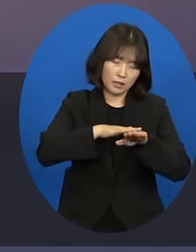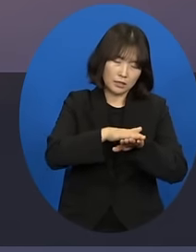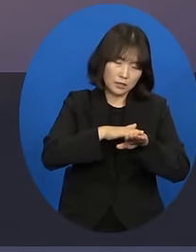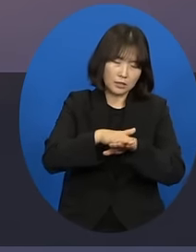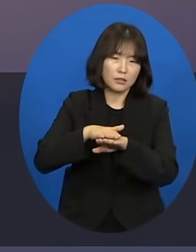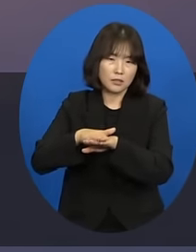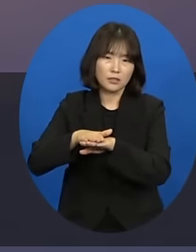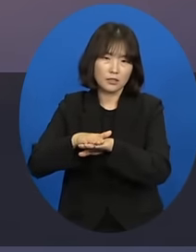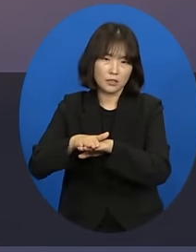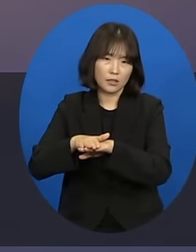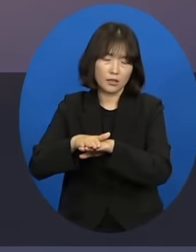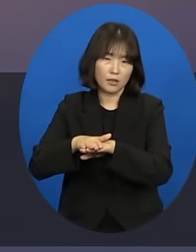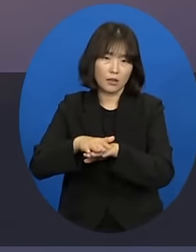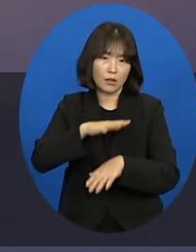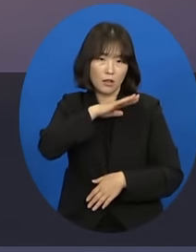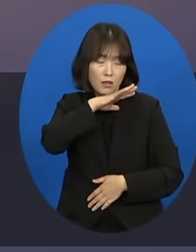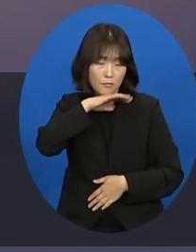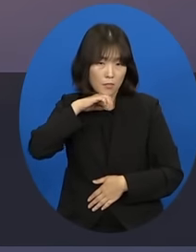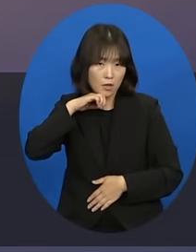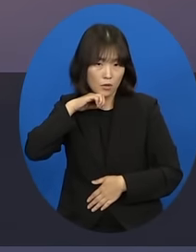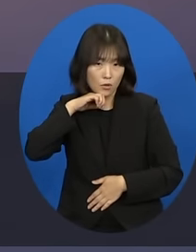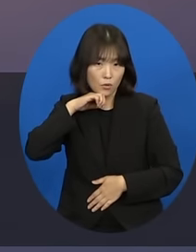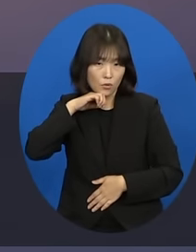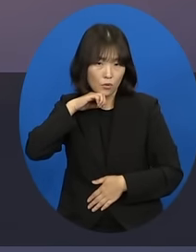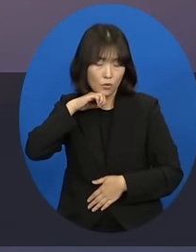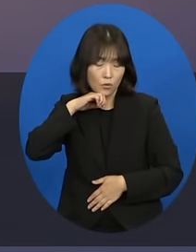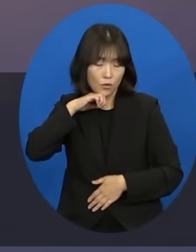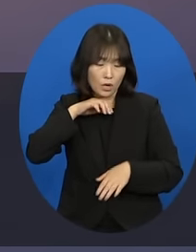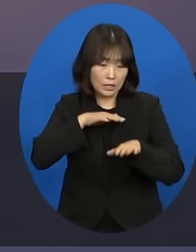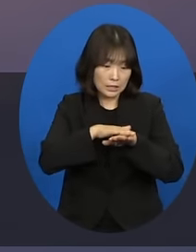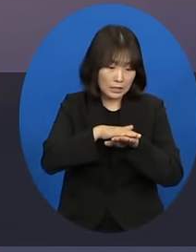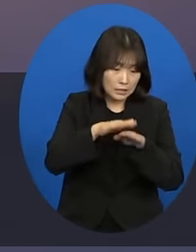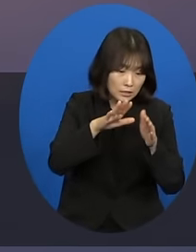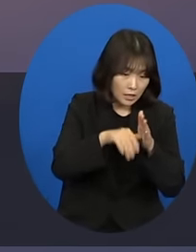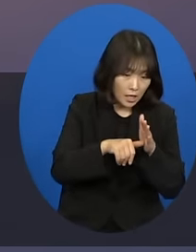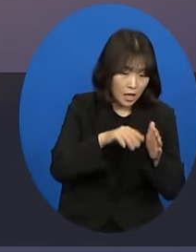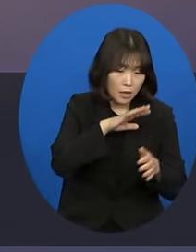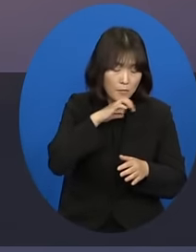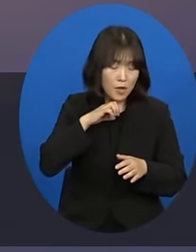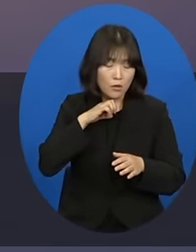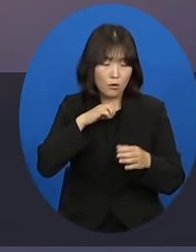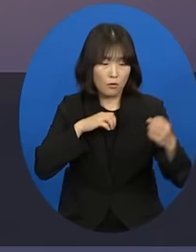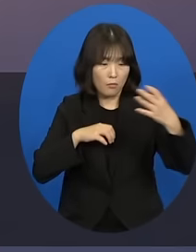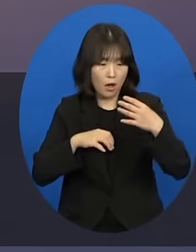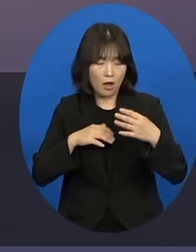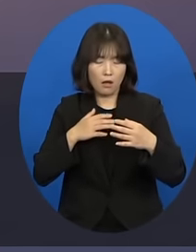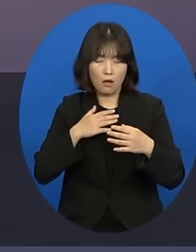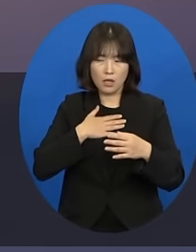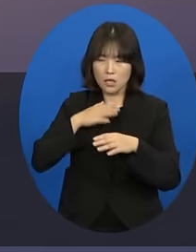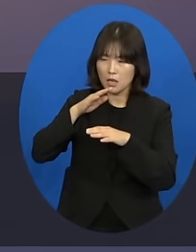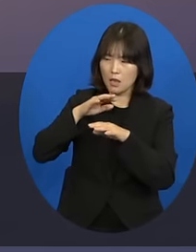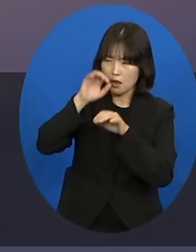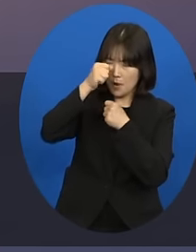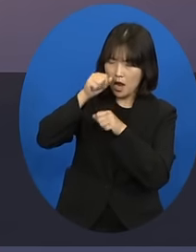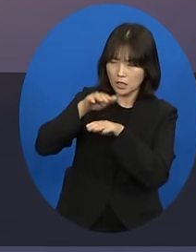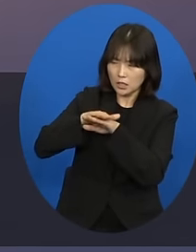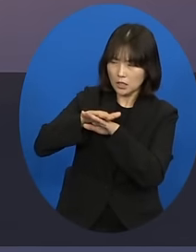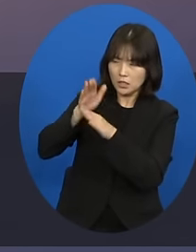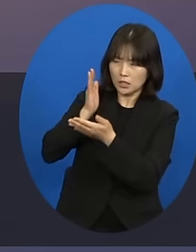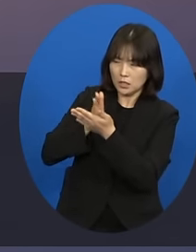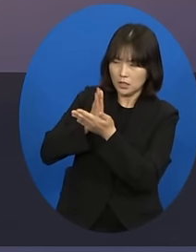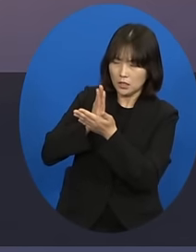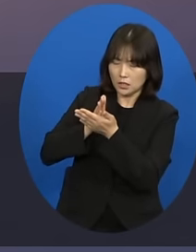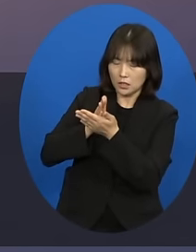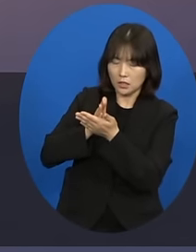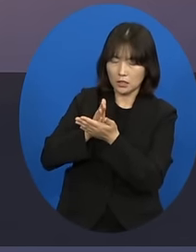베드로까지 왔는데 베드로가 주님 제 발은 씻기지 못하십니다. 그러죠? 그랬더니 내가 너의 발을 씻겨주지